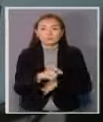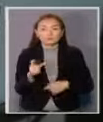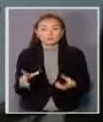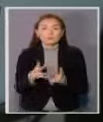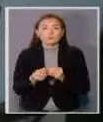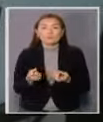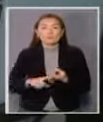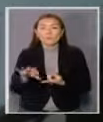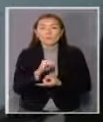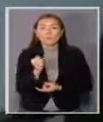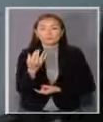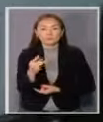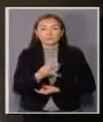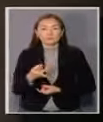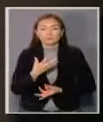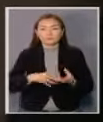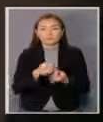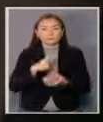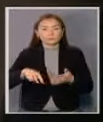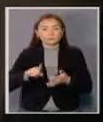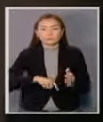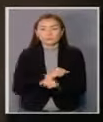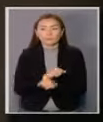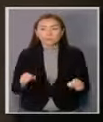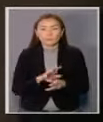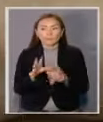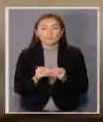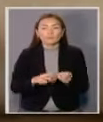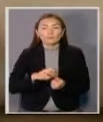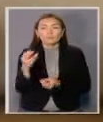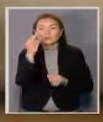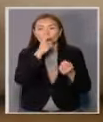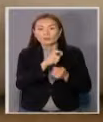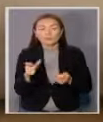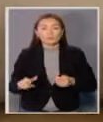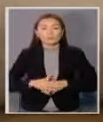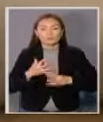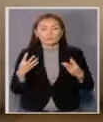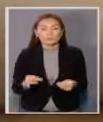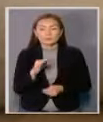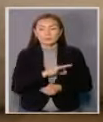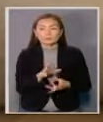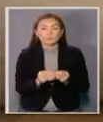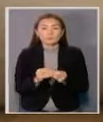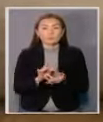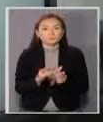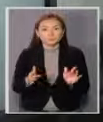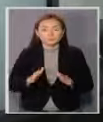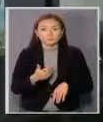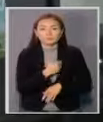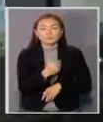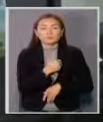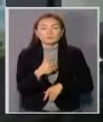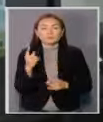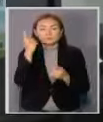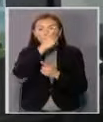А в связи с этим Аким района призвал не доверять сообщениям присланным мошенником Добрый день пользователи социальных сетей хотелось